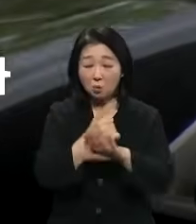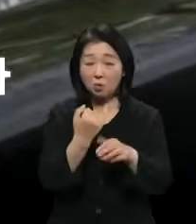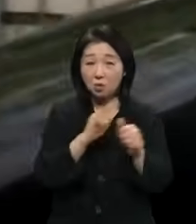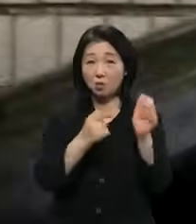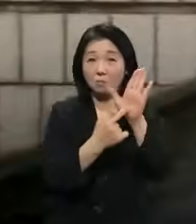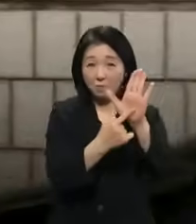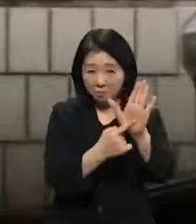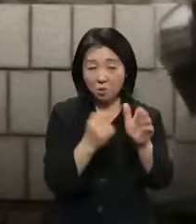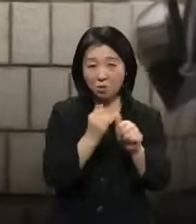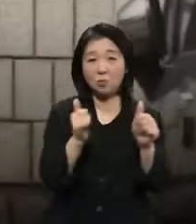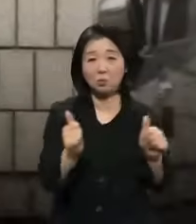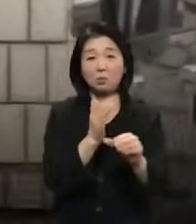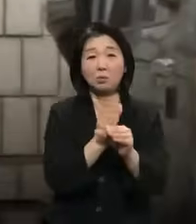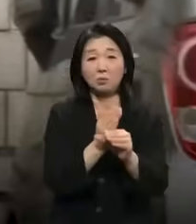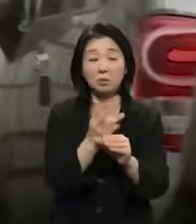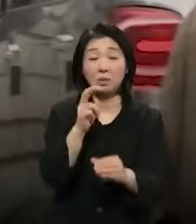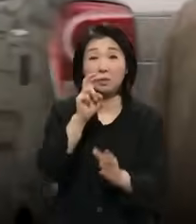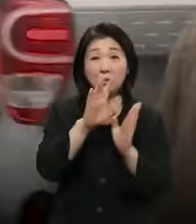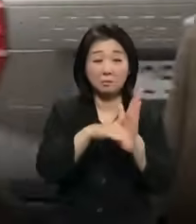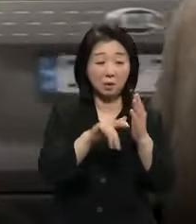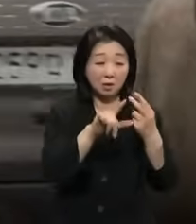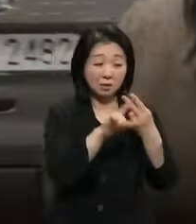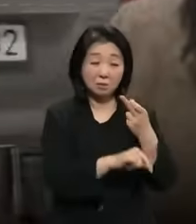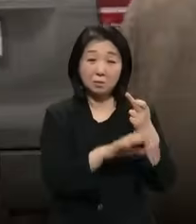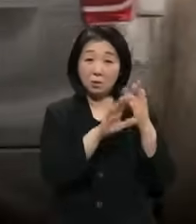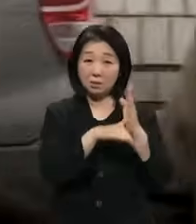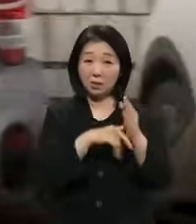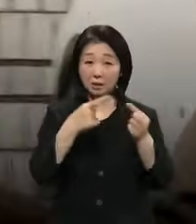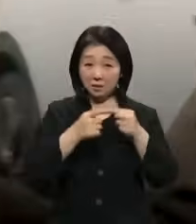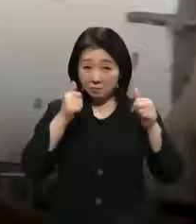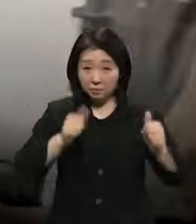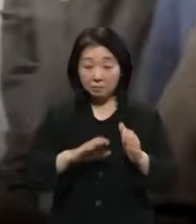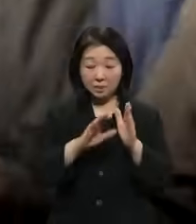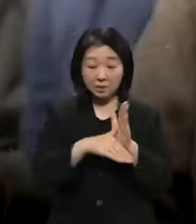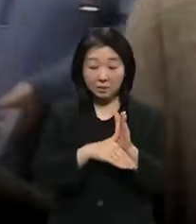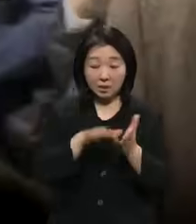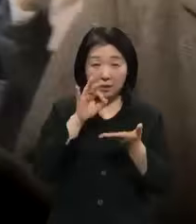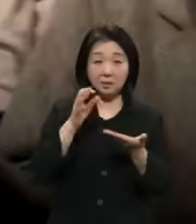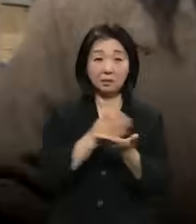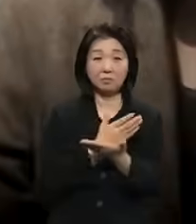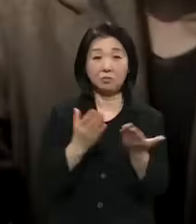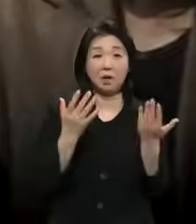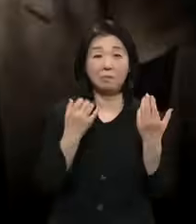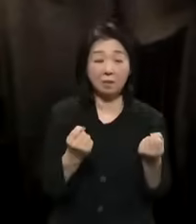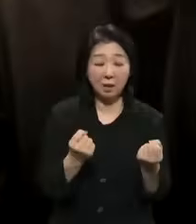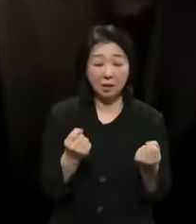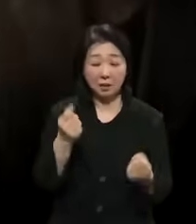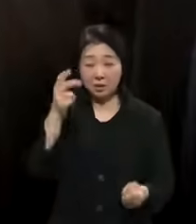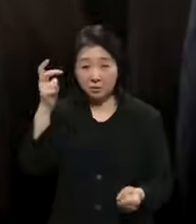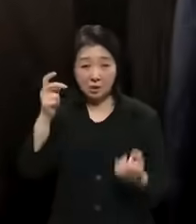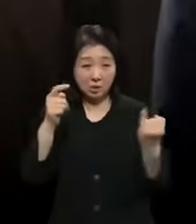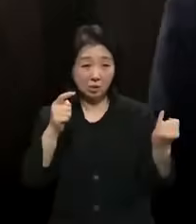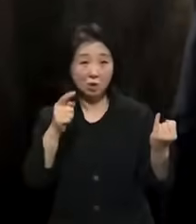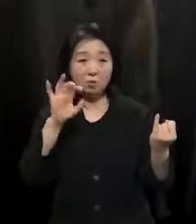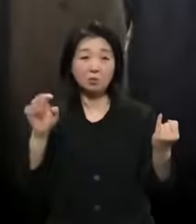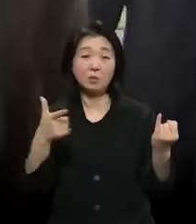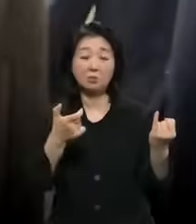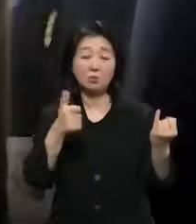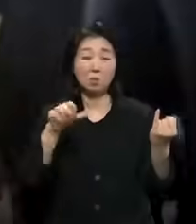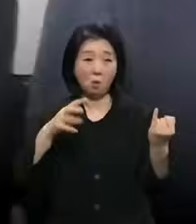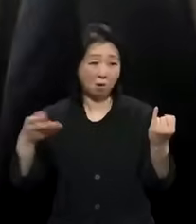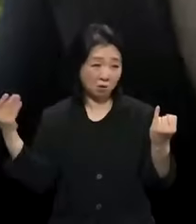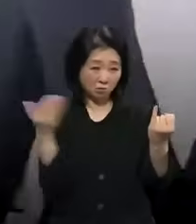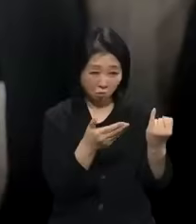벌여왔습니다. 지난 2022년 12월 1심 재판부는 재산 분할로 최 회장이 노 관장에게 665억